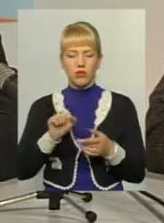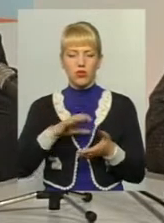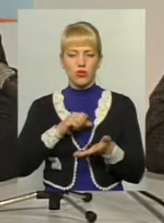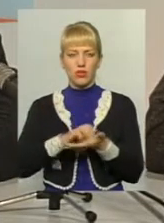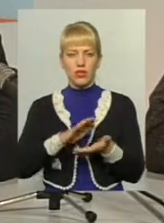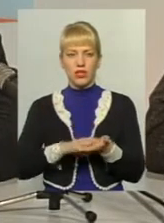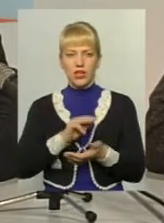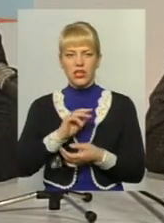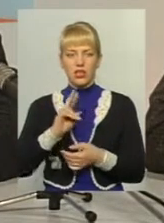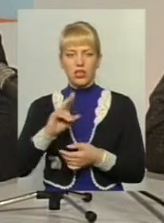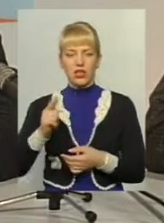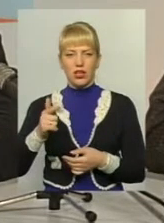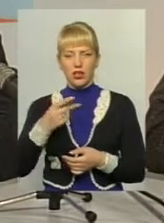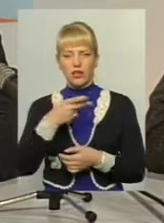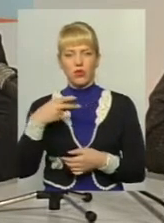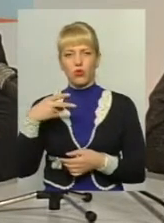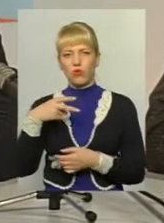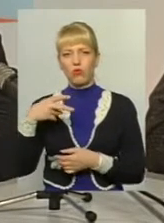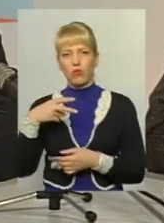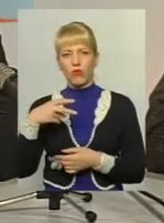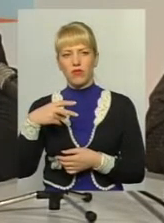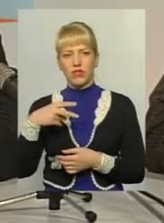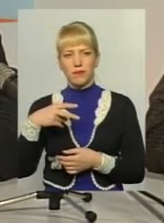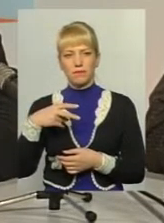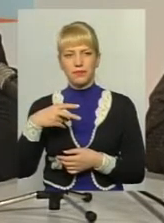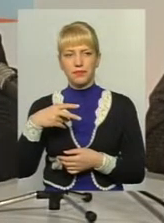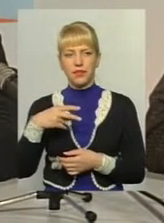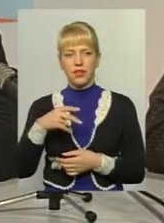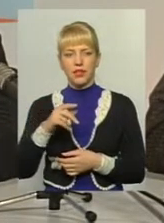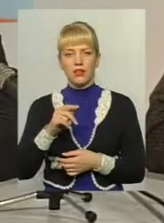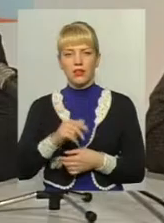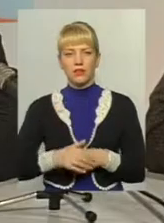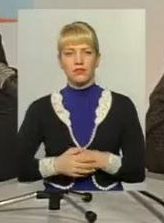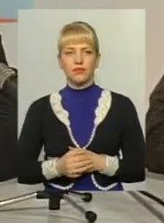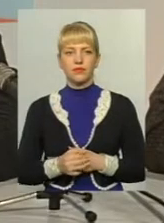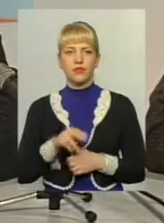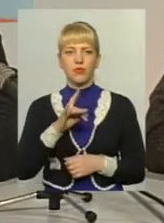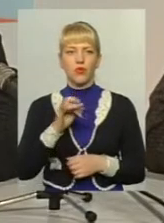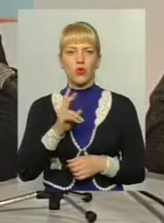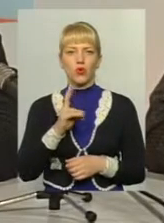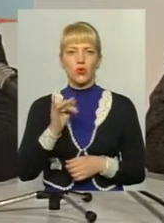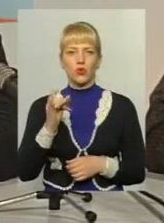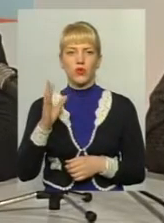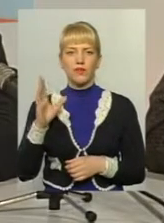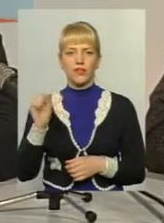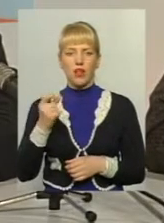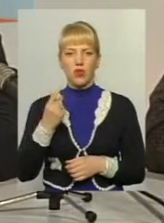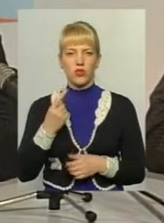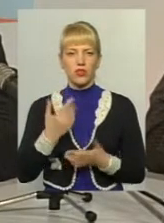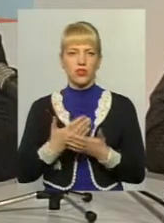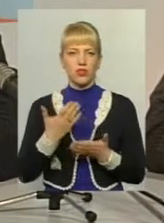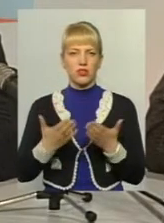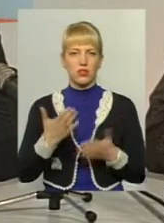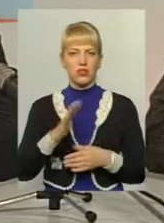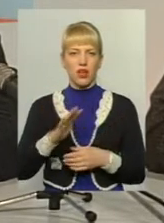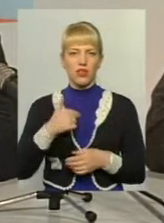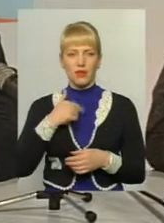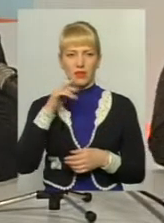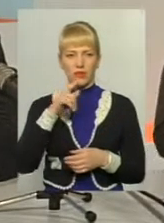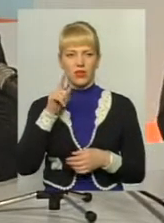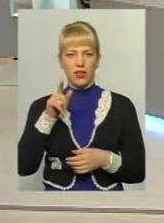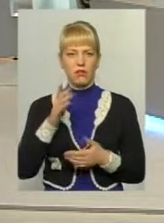сприяння діяльністю ОСББ. В рамках цієї програми проводять курси навчання голів і управителів ОСББ. До